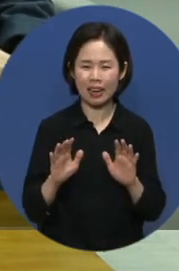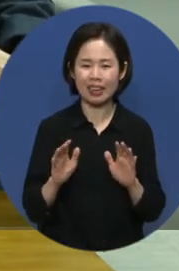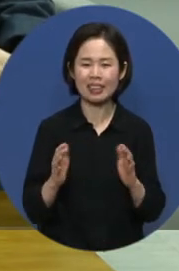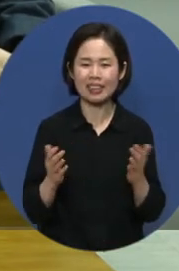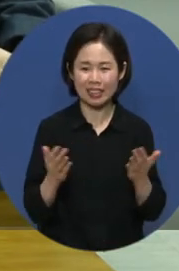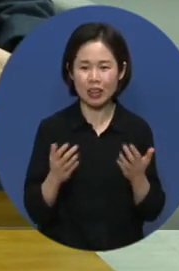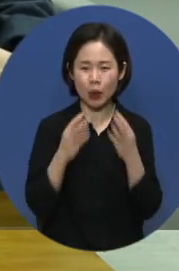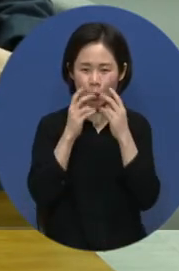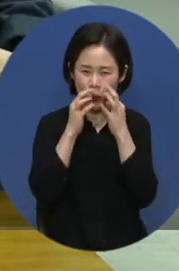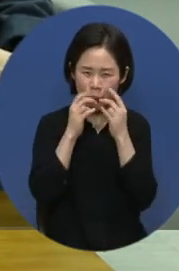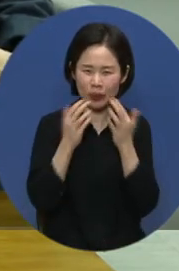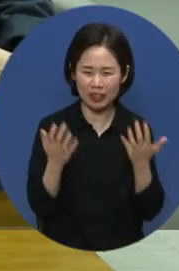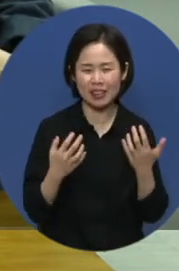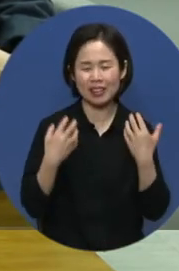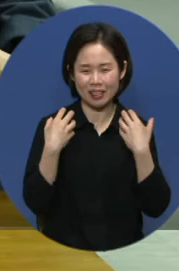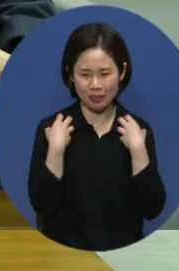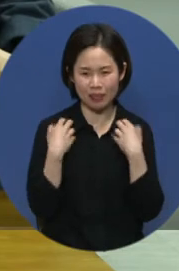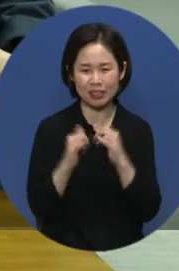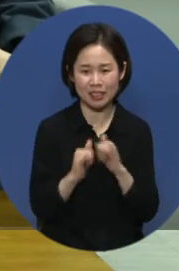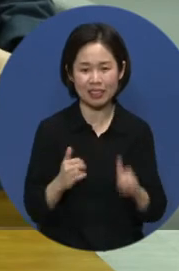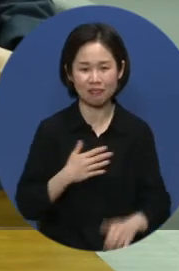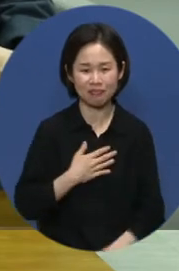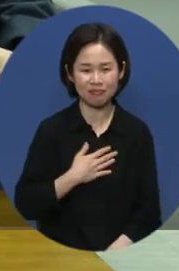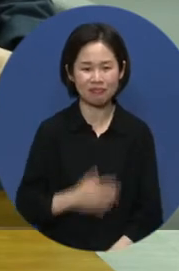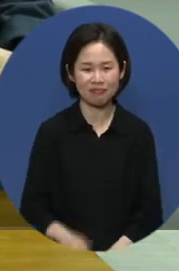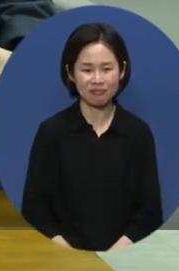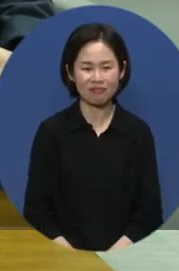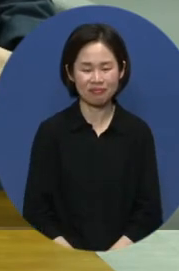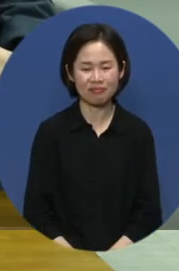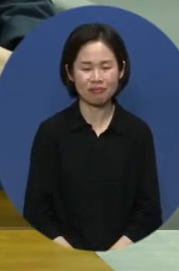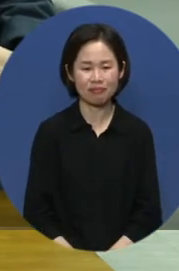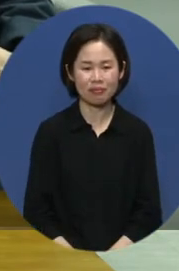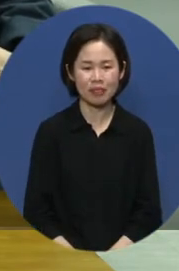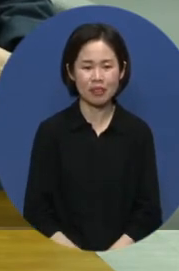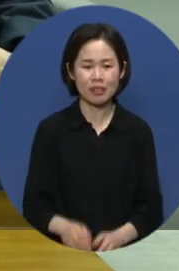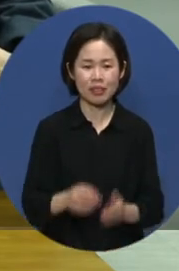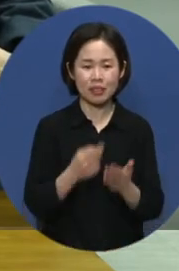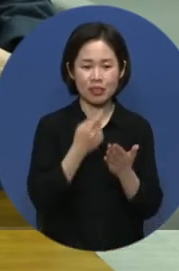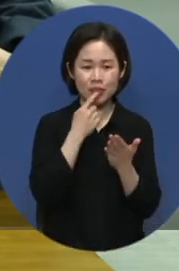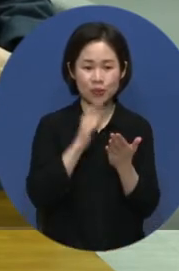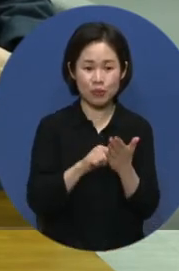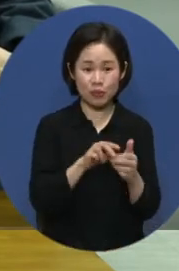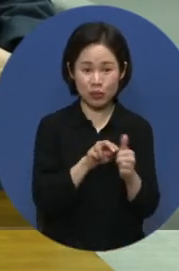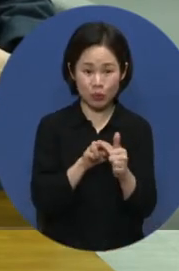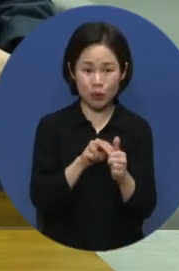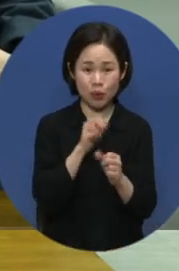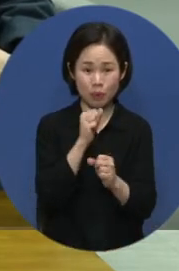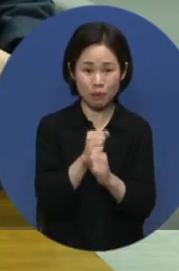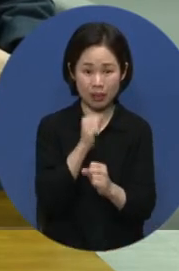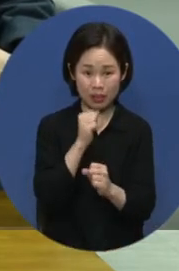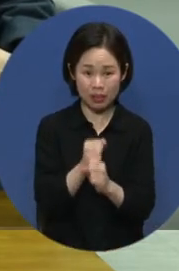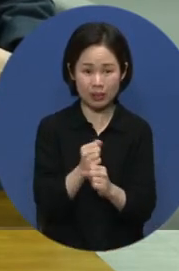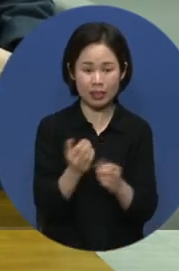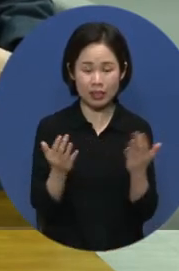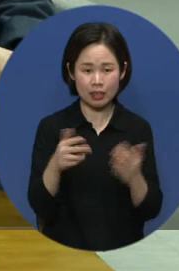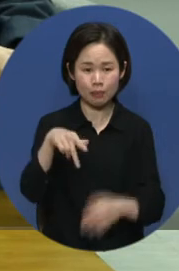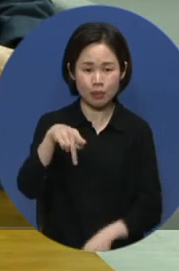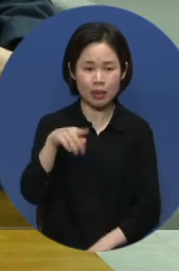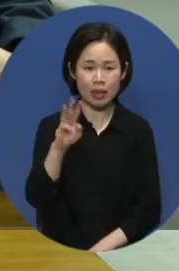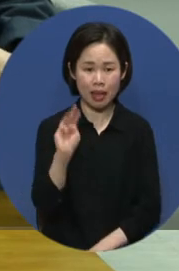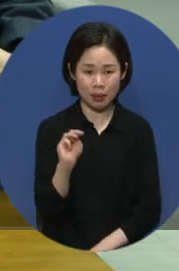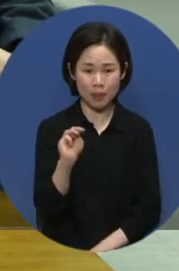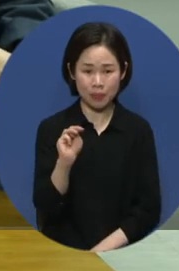잡일 담당이라고 할 수 있고요. 이제 쉬운 정보를 만드는 제작일의 PM 역할을 하고